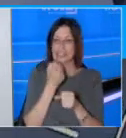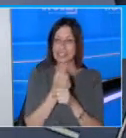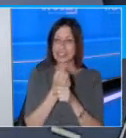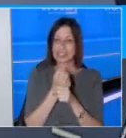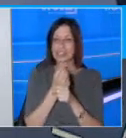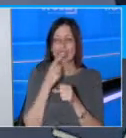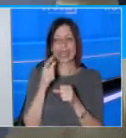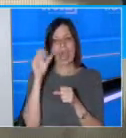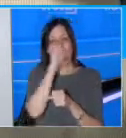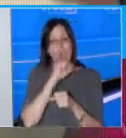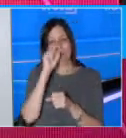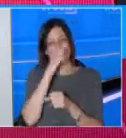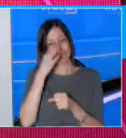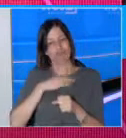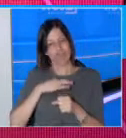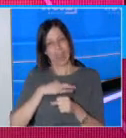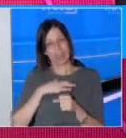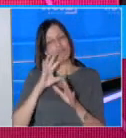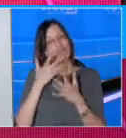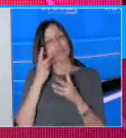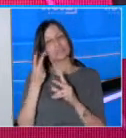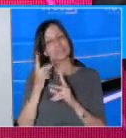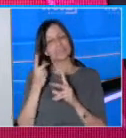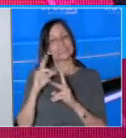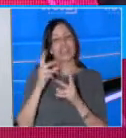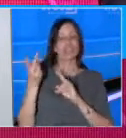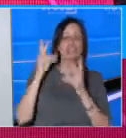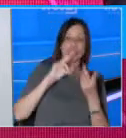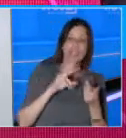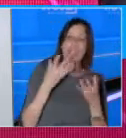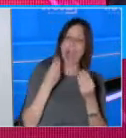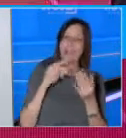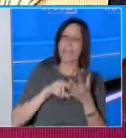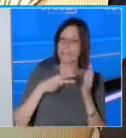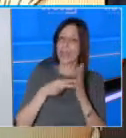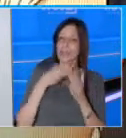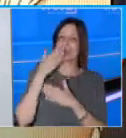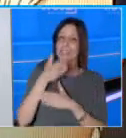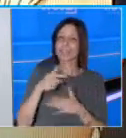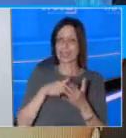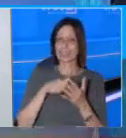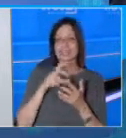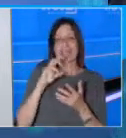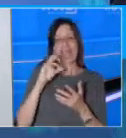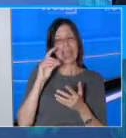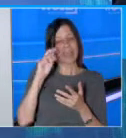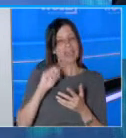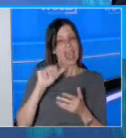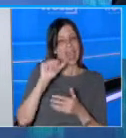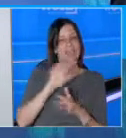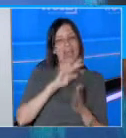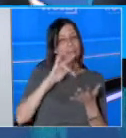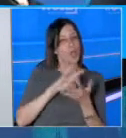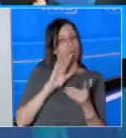הזו מבחינתנו, מצד אחד, ומצד שני, אולי הרבה פוליטיקה נכנסה, ובגלל זה עדן אלנה נמצאת רק במקום